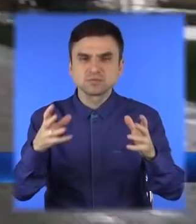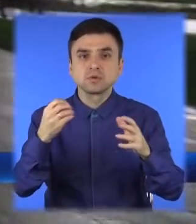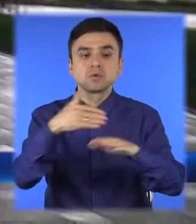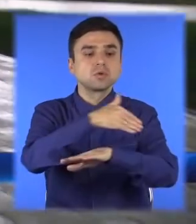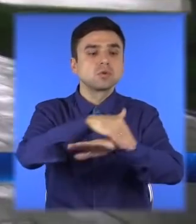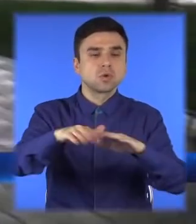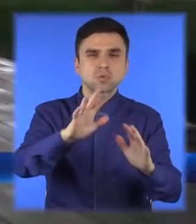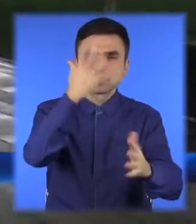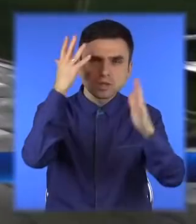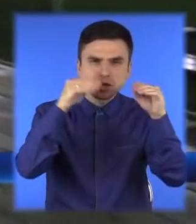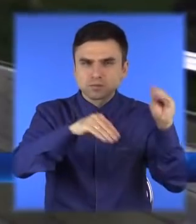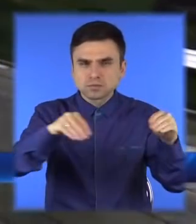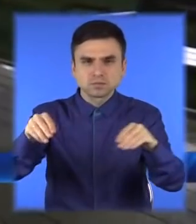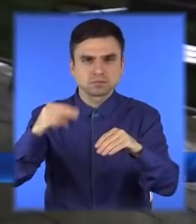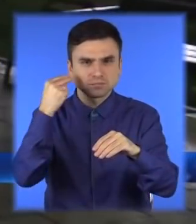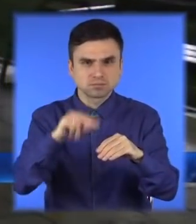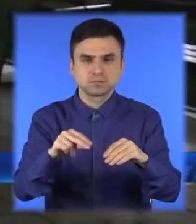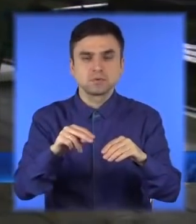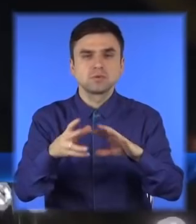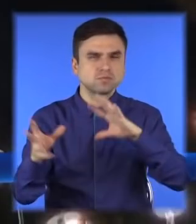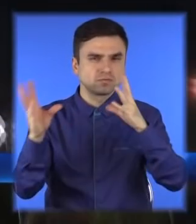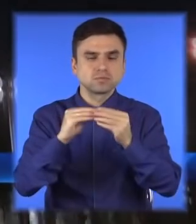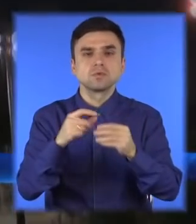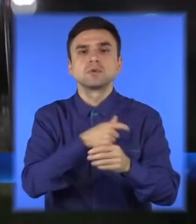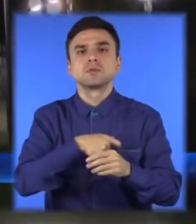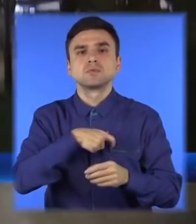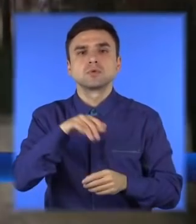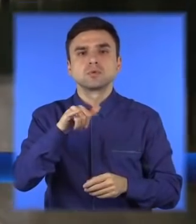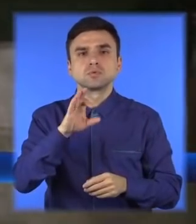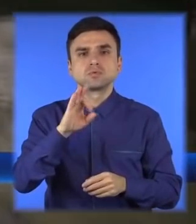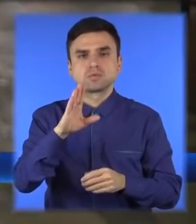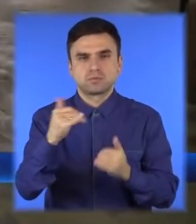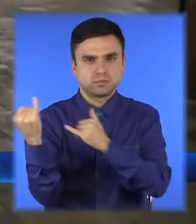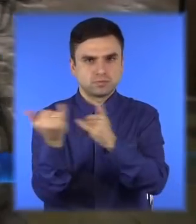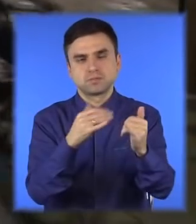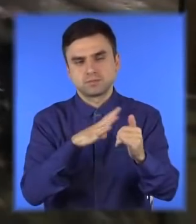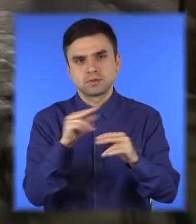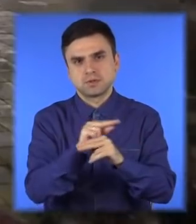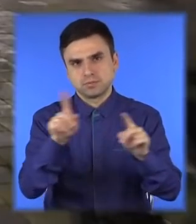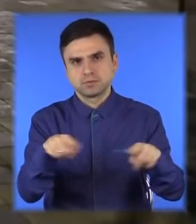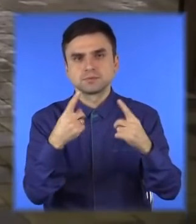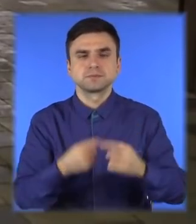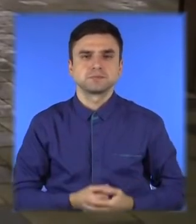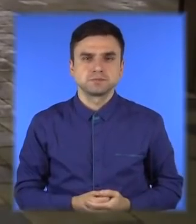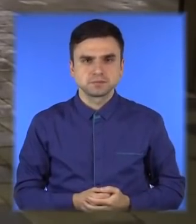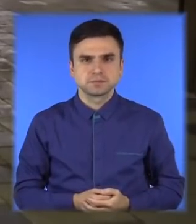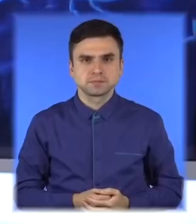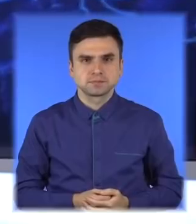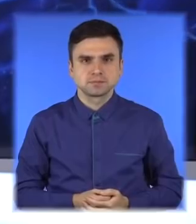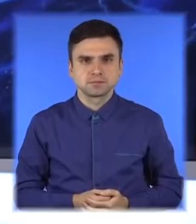завдяки масштабному проєкту криворізького нардепа Костянтина Усова. Галина Ганзенко, Роман Кравченко, Перший міський.